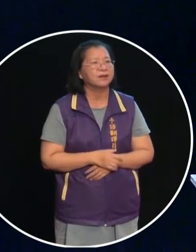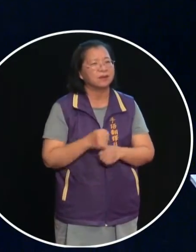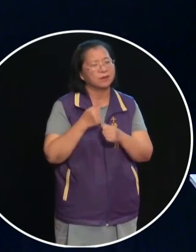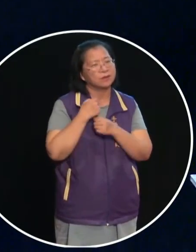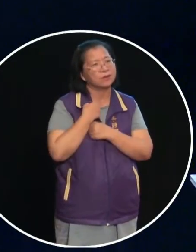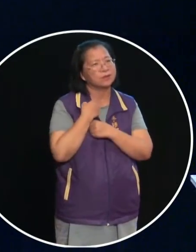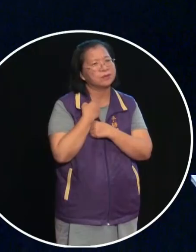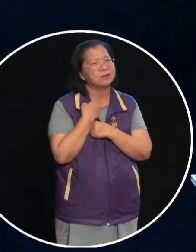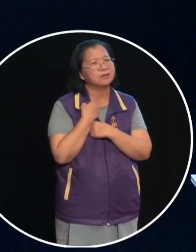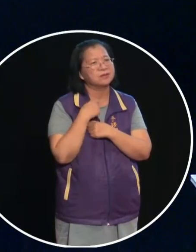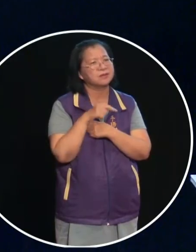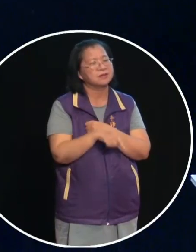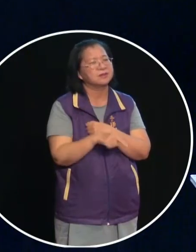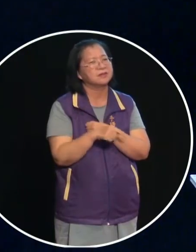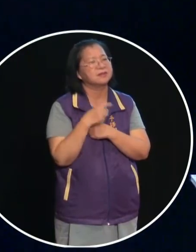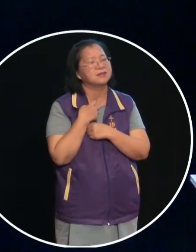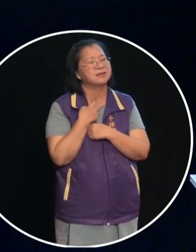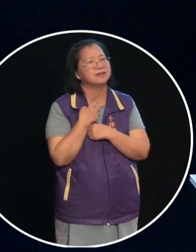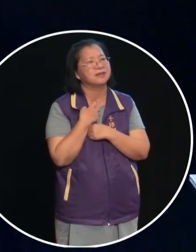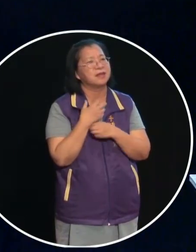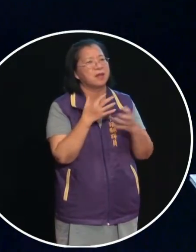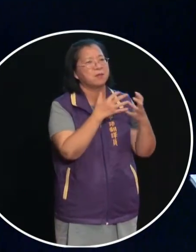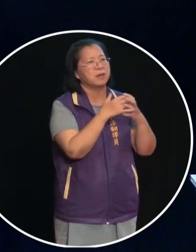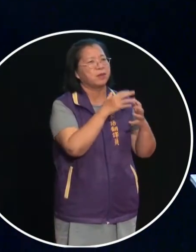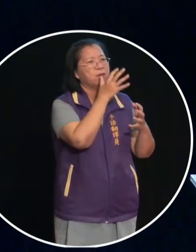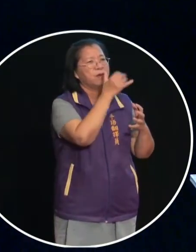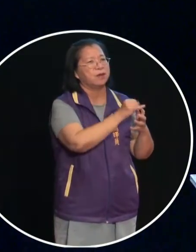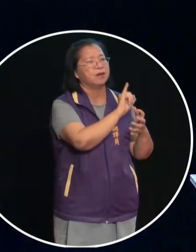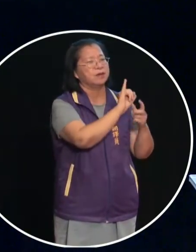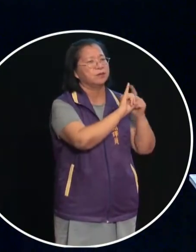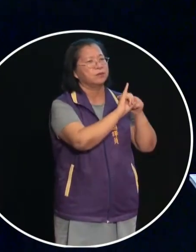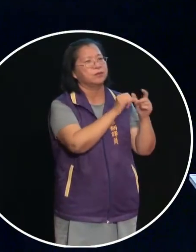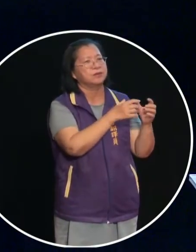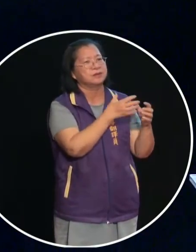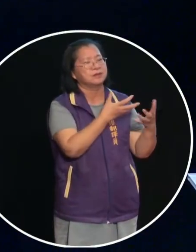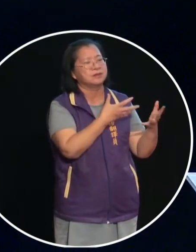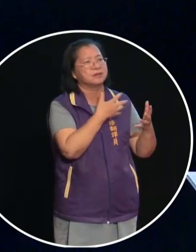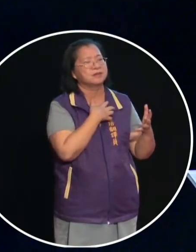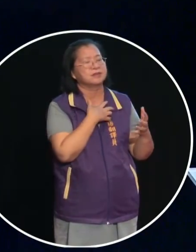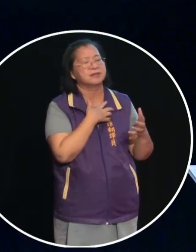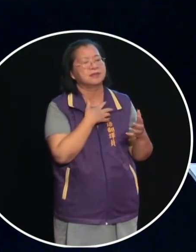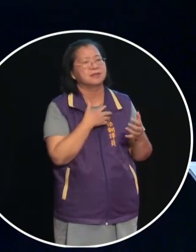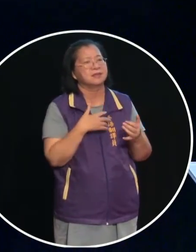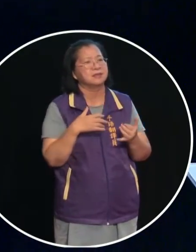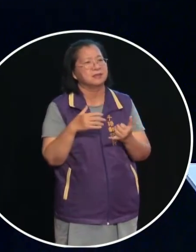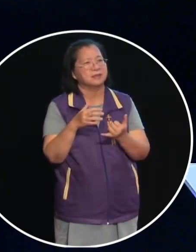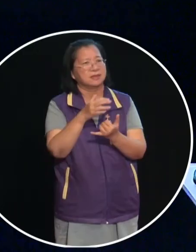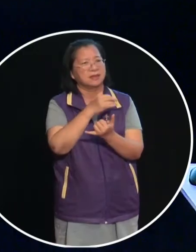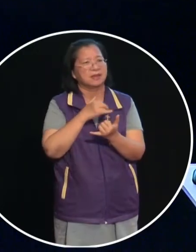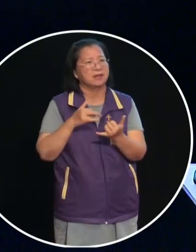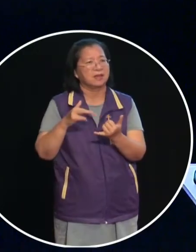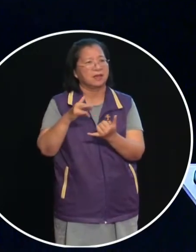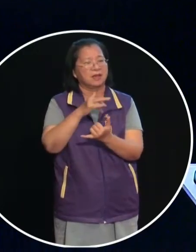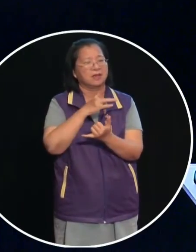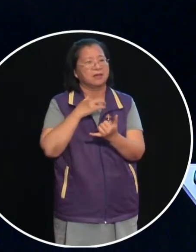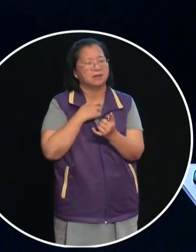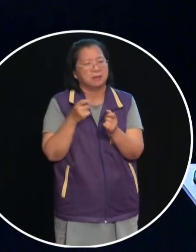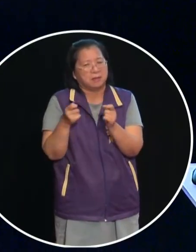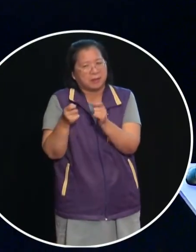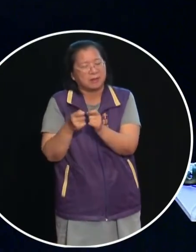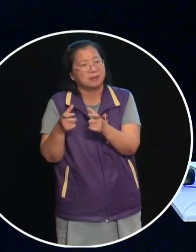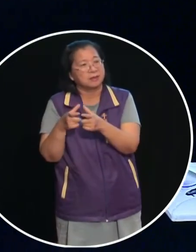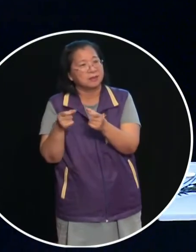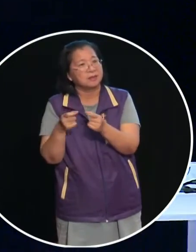的裴洛西事件跟所谓的中国射飞弹到所谓的八重山群岛，刚有讲到的靠近日本这